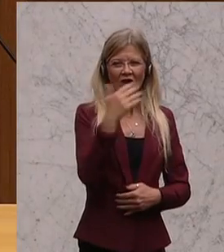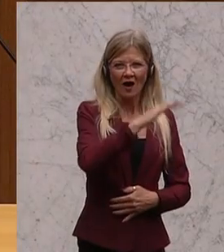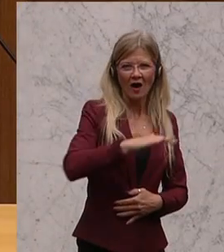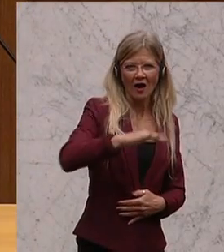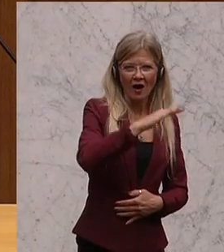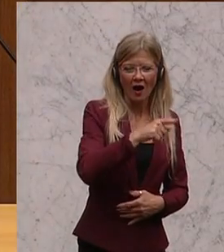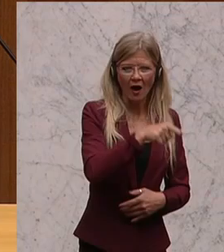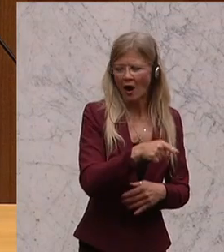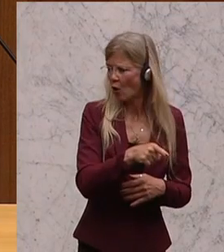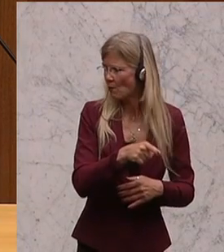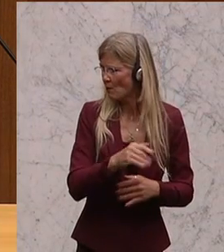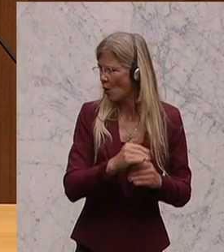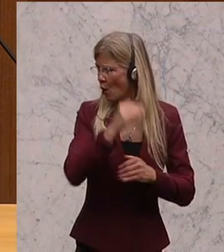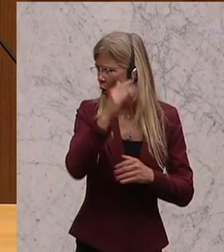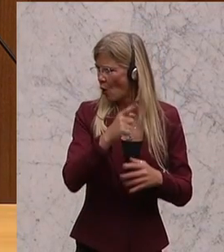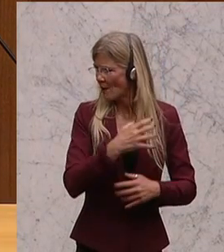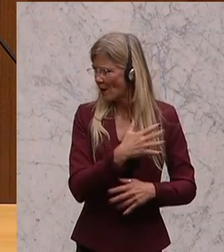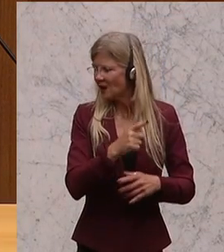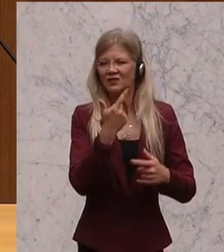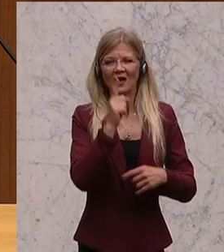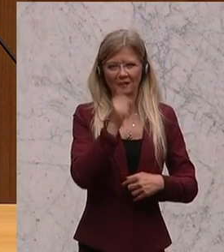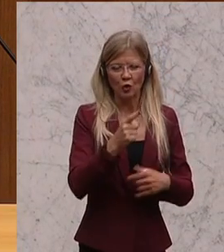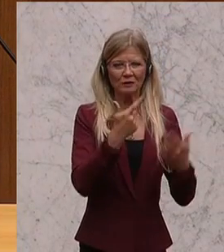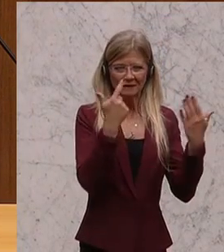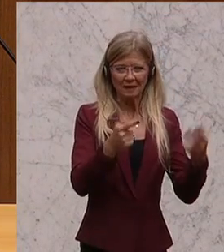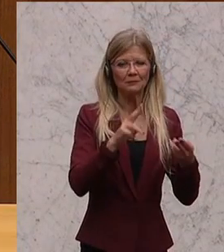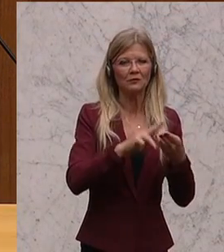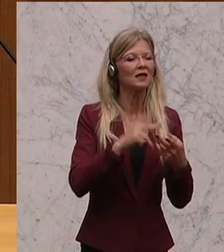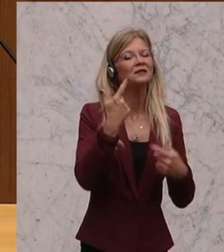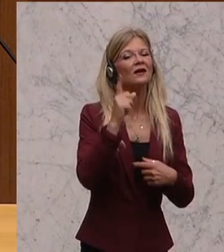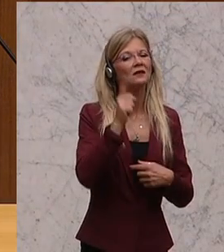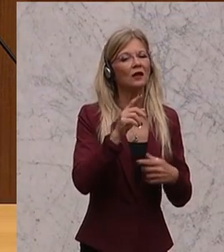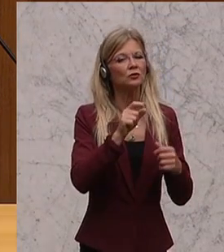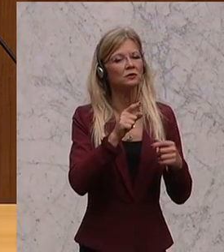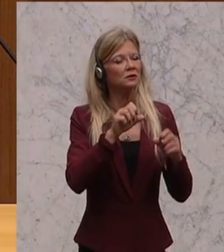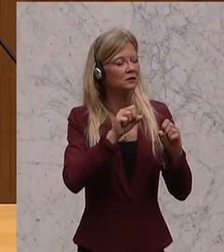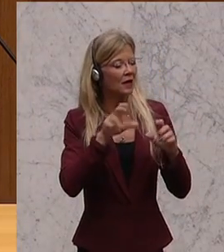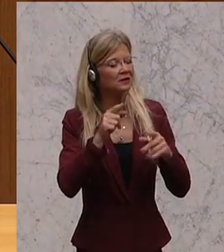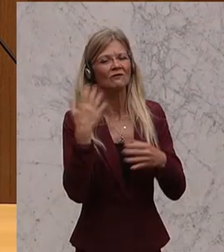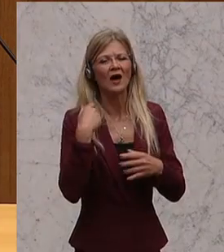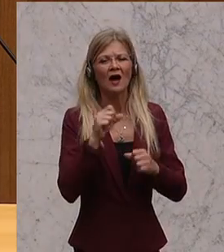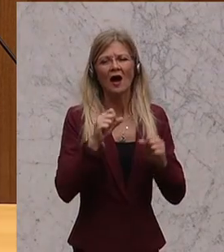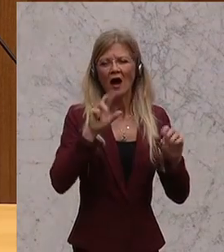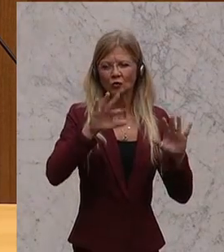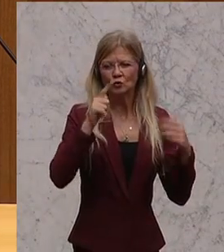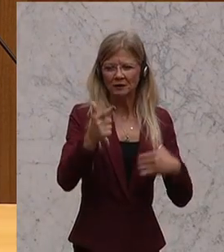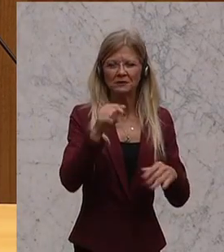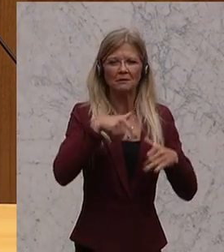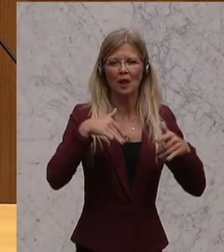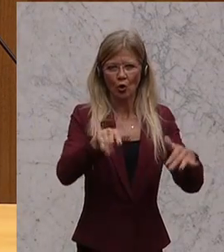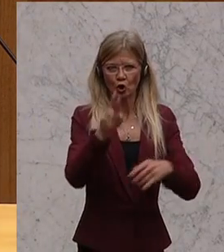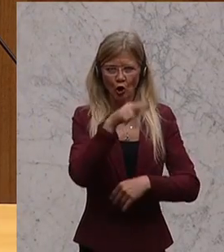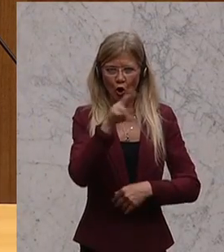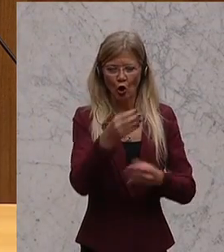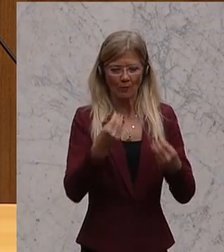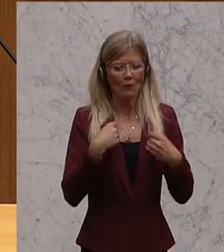2007 bis 2013 886 Millionen Euro bekommen aus Strukturmitteln. Jetzt sind die Strukturmittel aber dafür